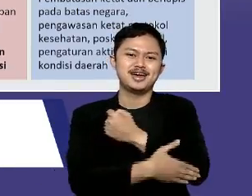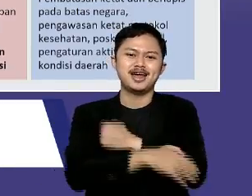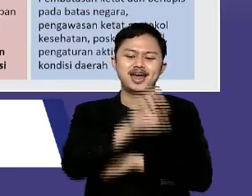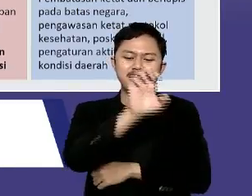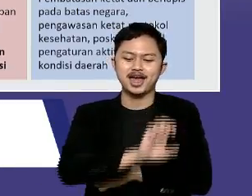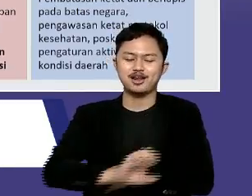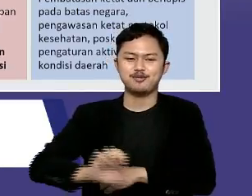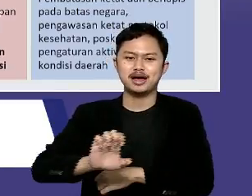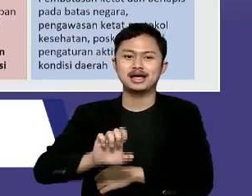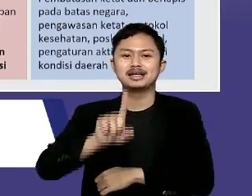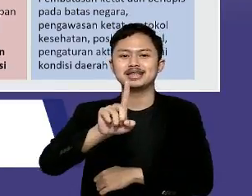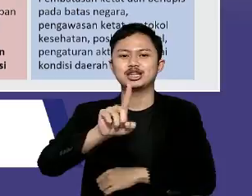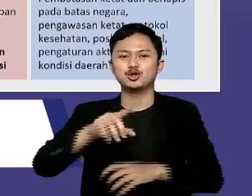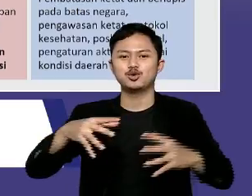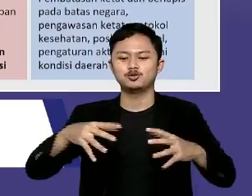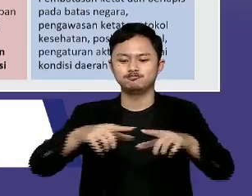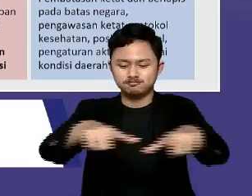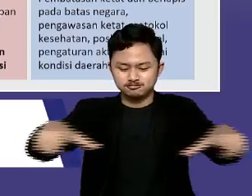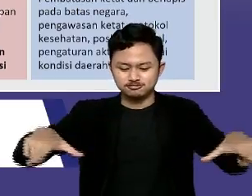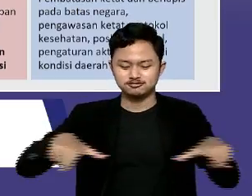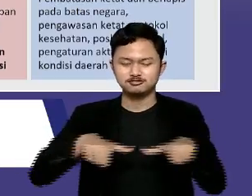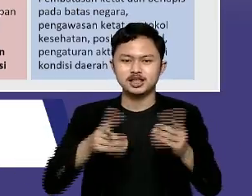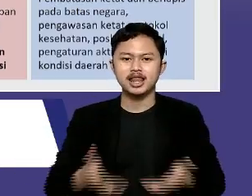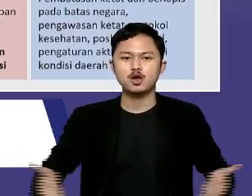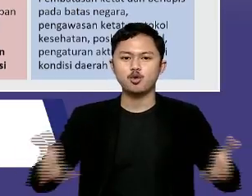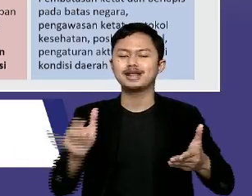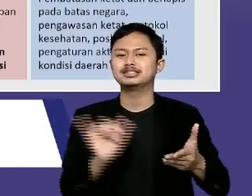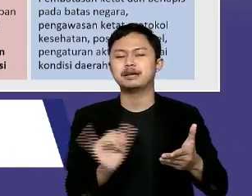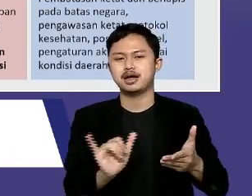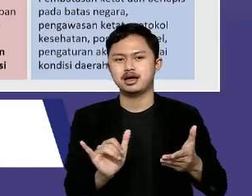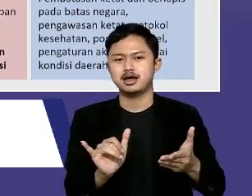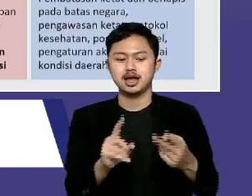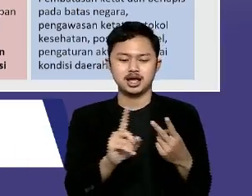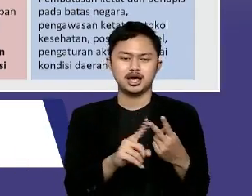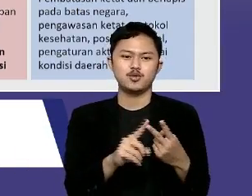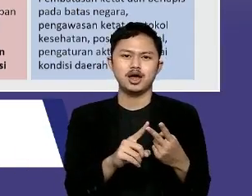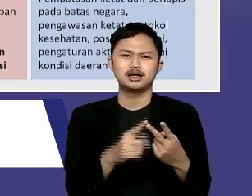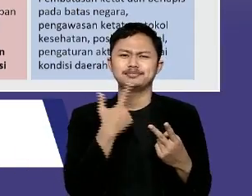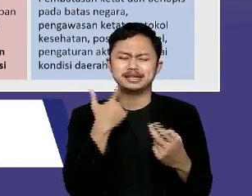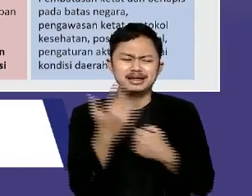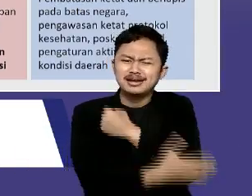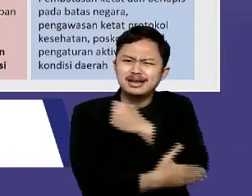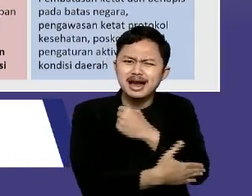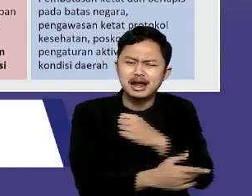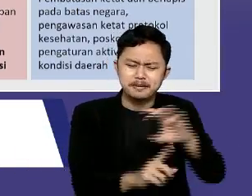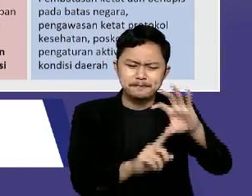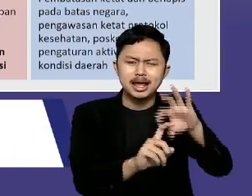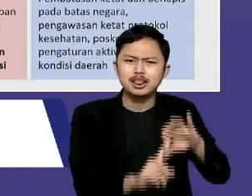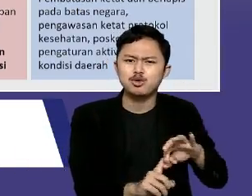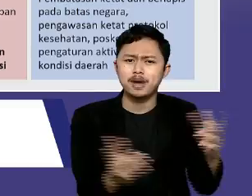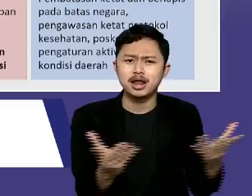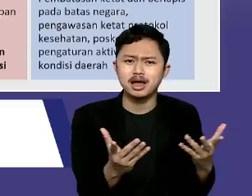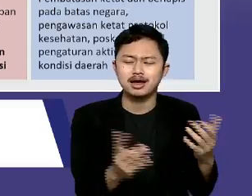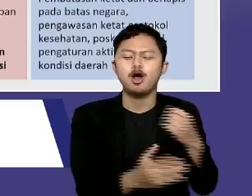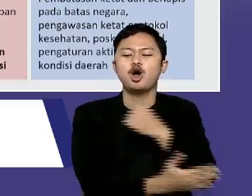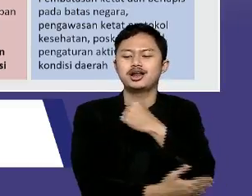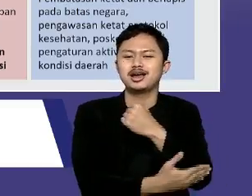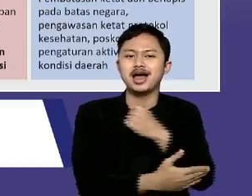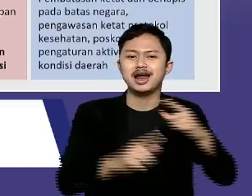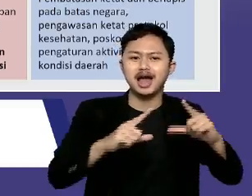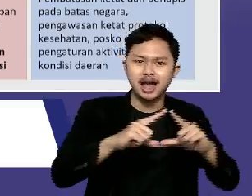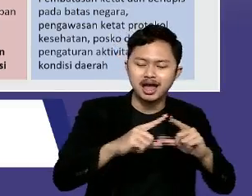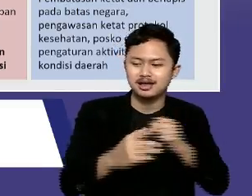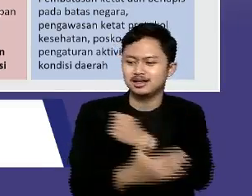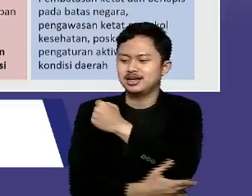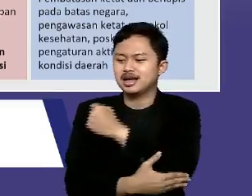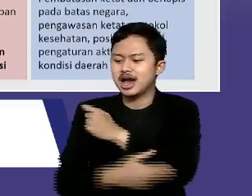yang berada dalam satu daratan, serta tingginya ketergantungan antar negara, sehingga lebih sulit untuk menerapkan